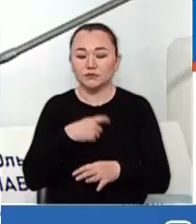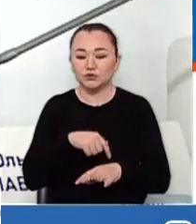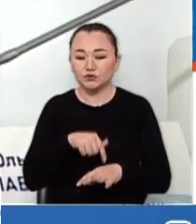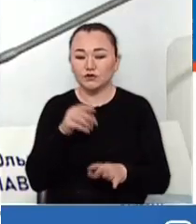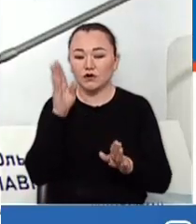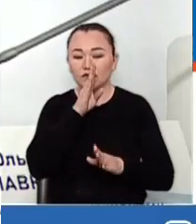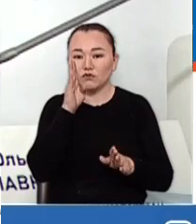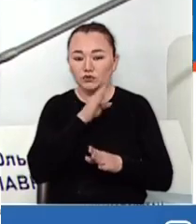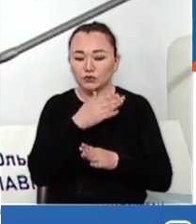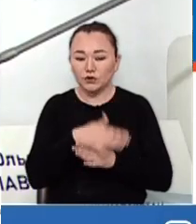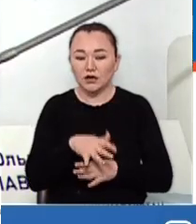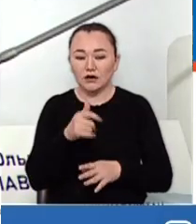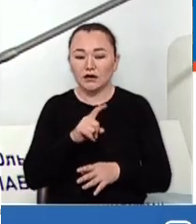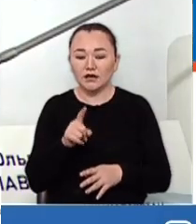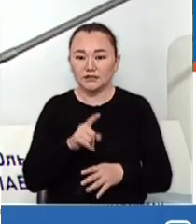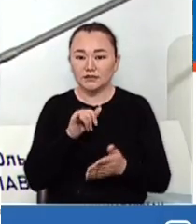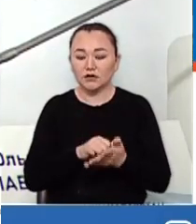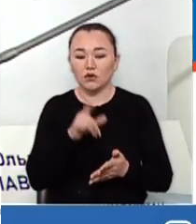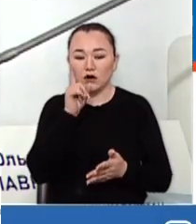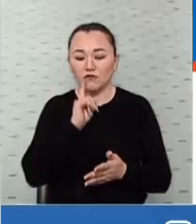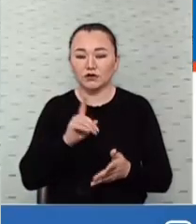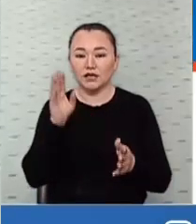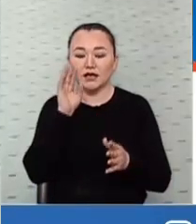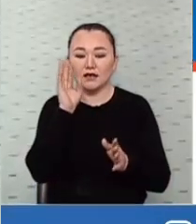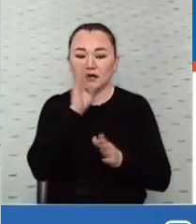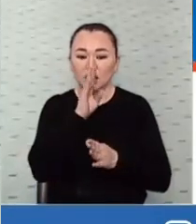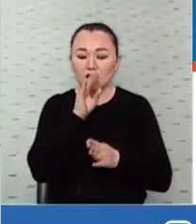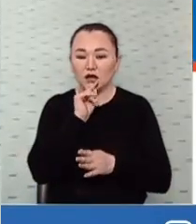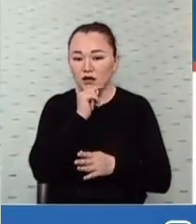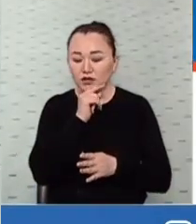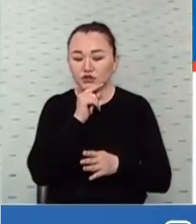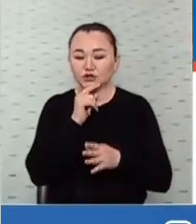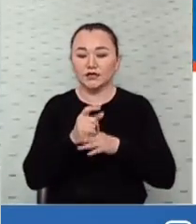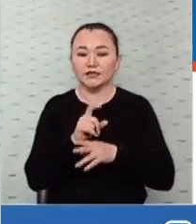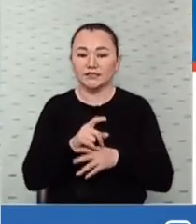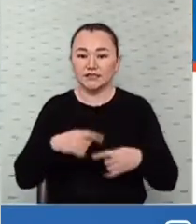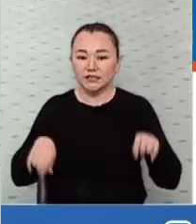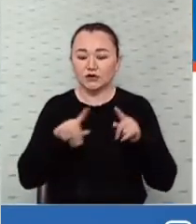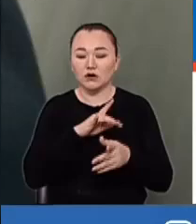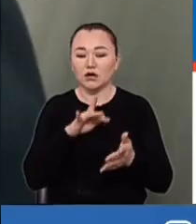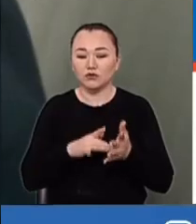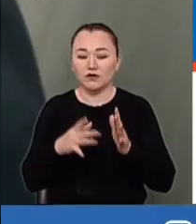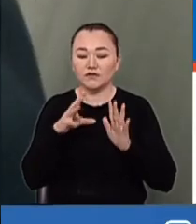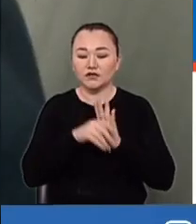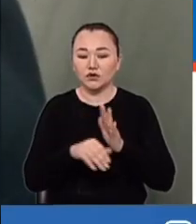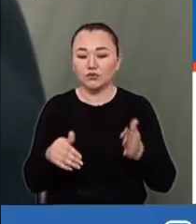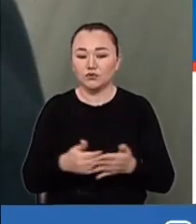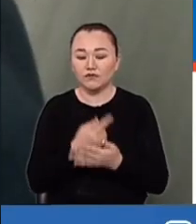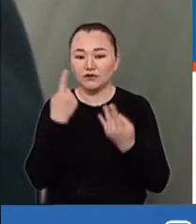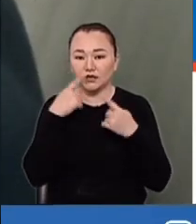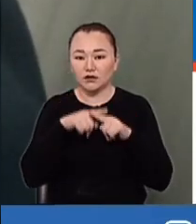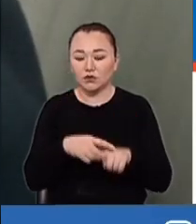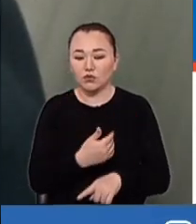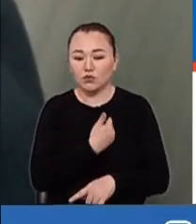атмосферного воздуха, газификации, комфортной и экологичной среды промышленных городов, а также перспективы внедрения новых